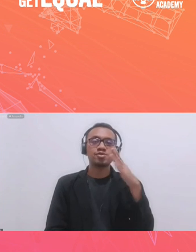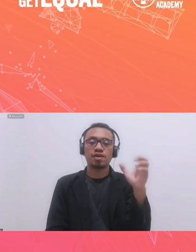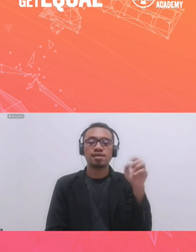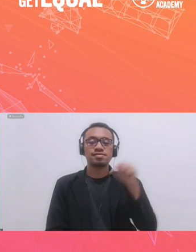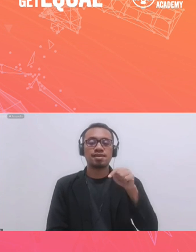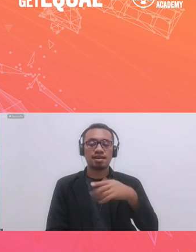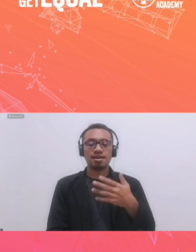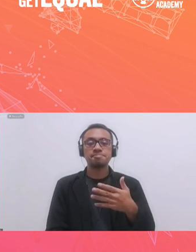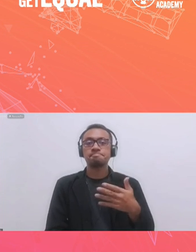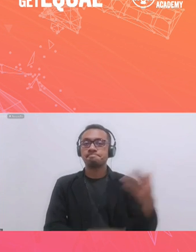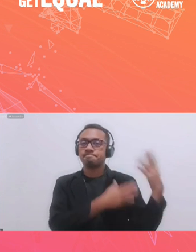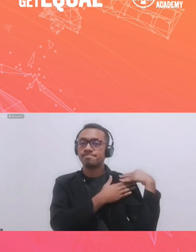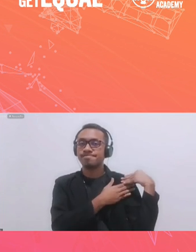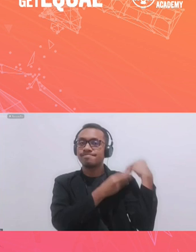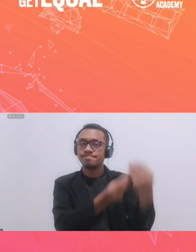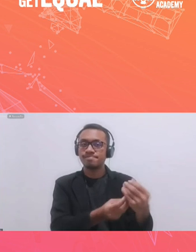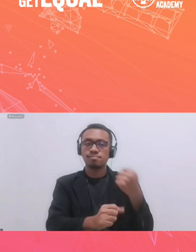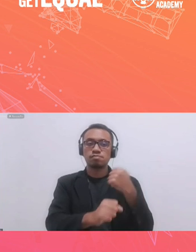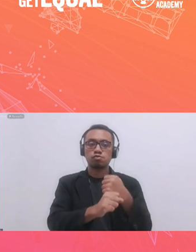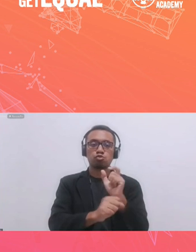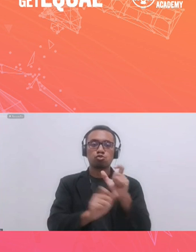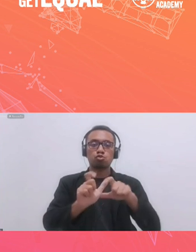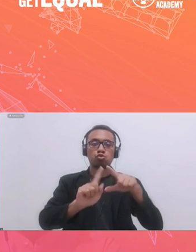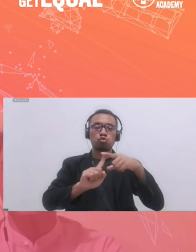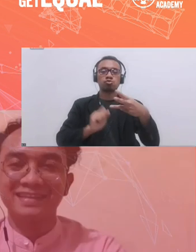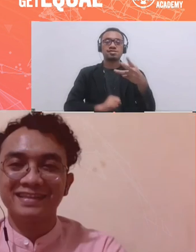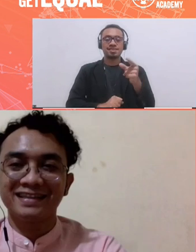serahkan selanjutnya ke Kak Guster. Silakan Kak Guster.